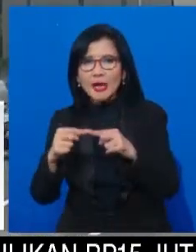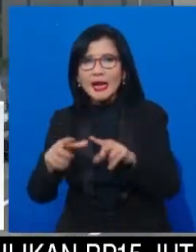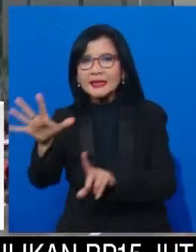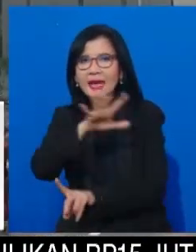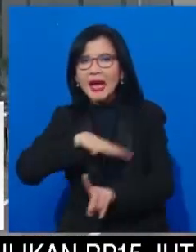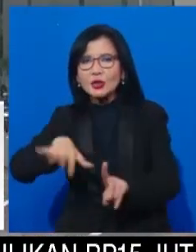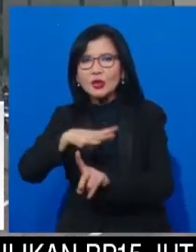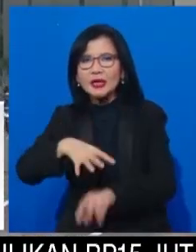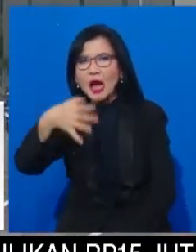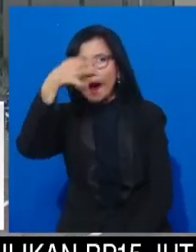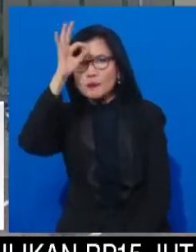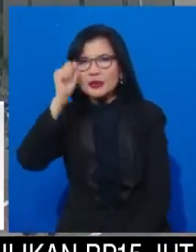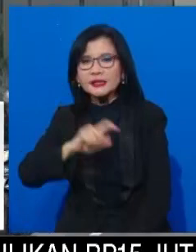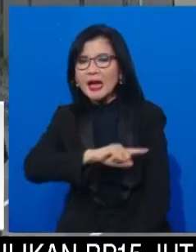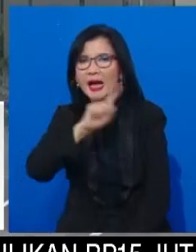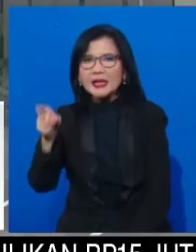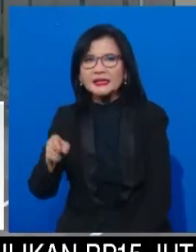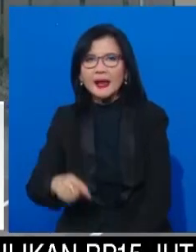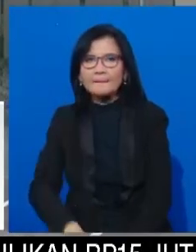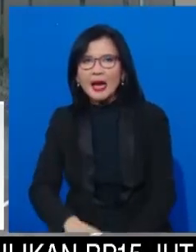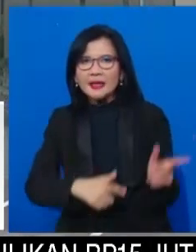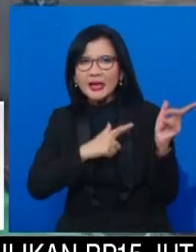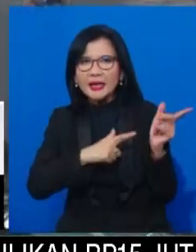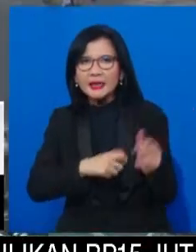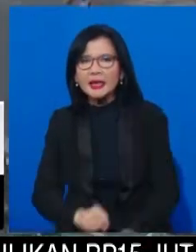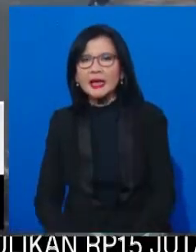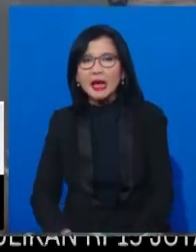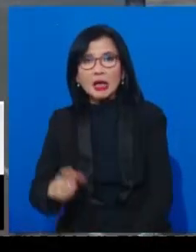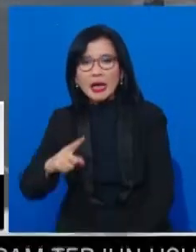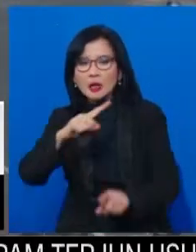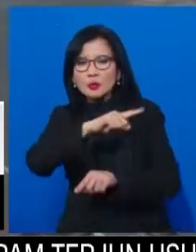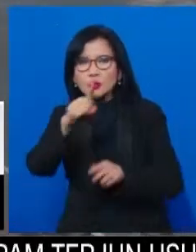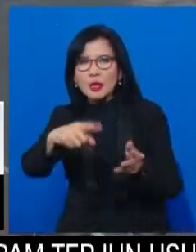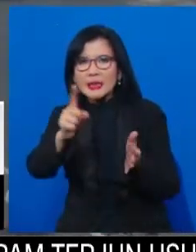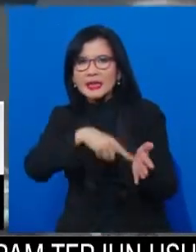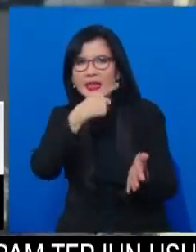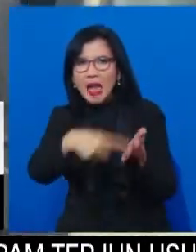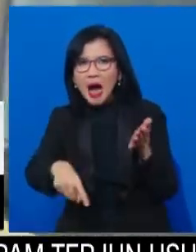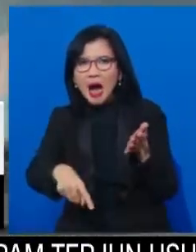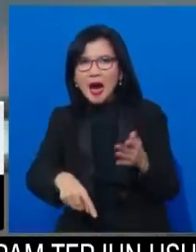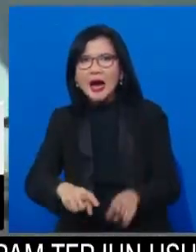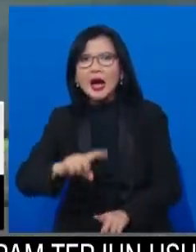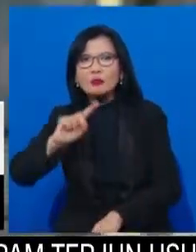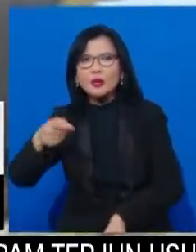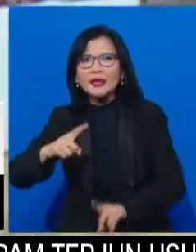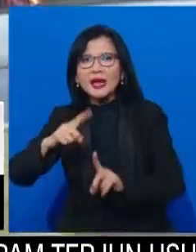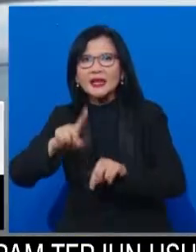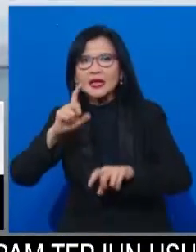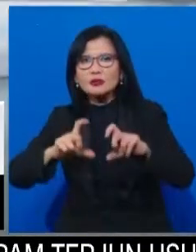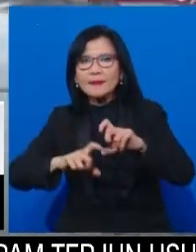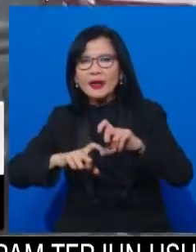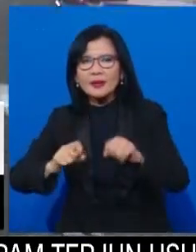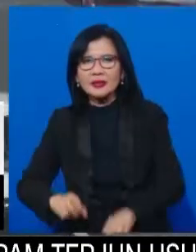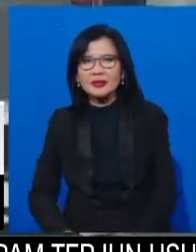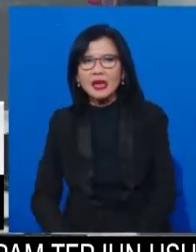Lingkungan Polda Metro Jaya hingga POM TNI akan menerapkan tilang uji emisi di Jakarta pada 1 September.